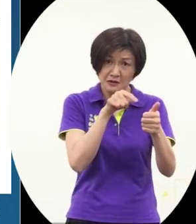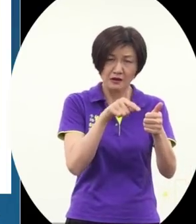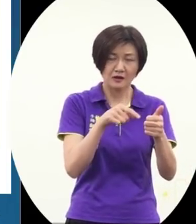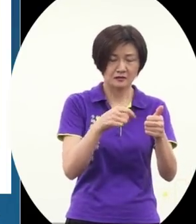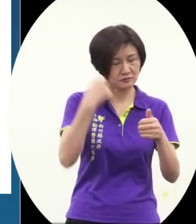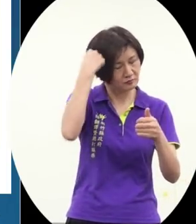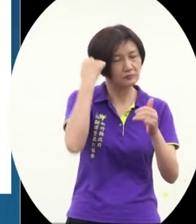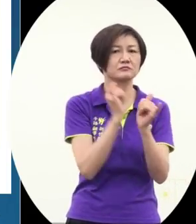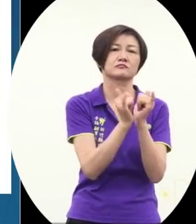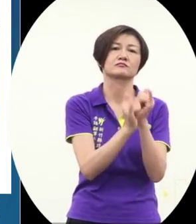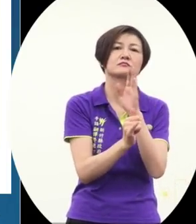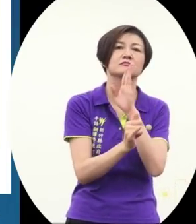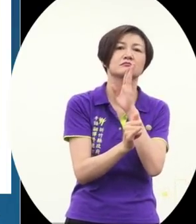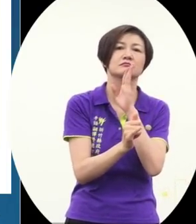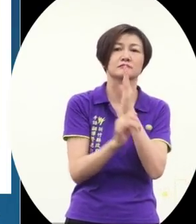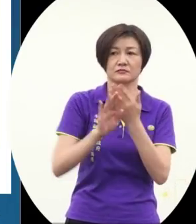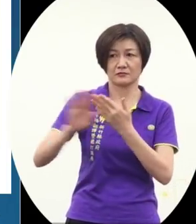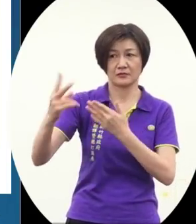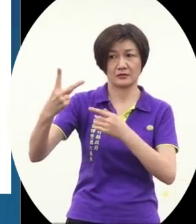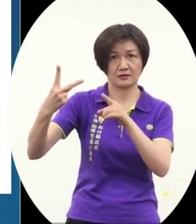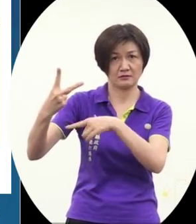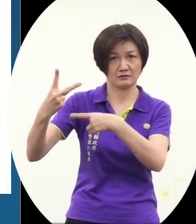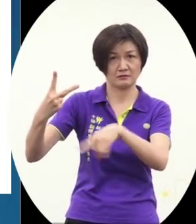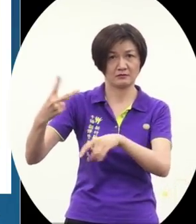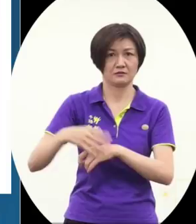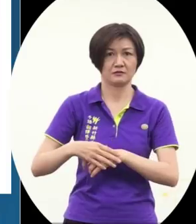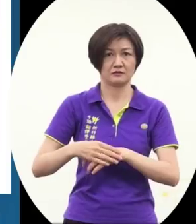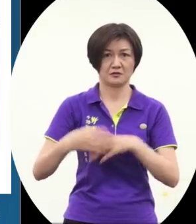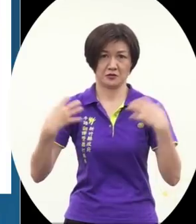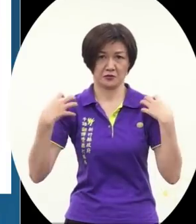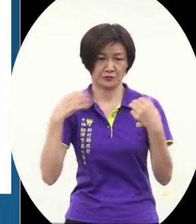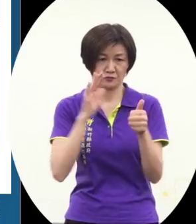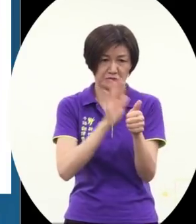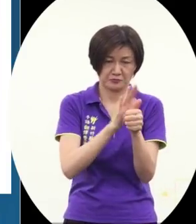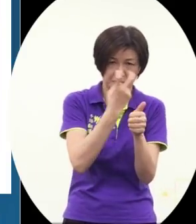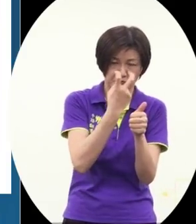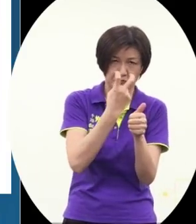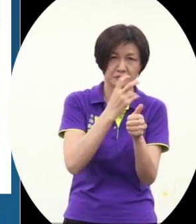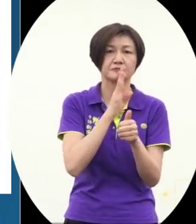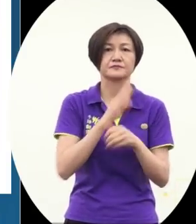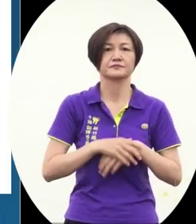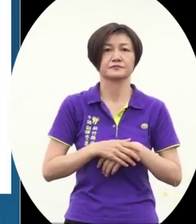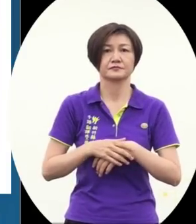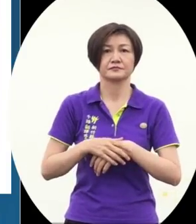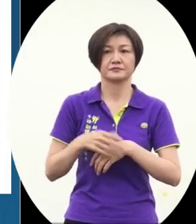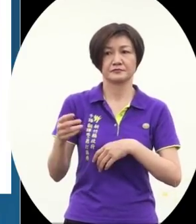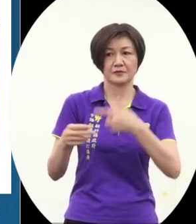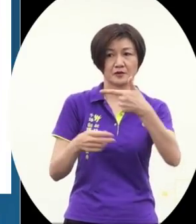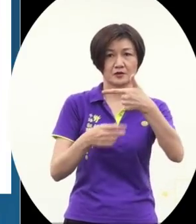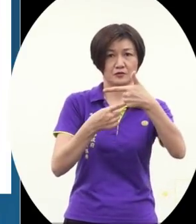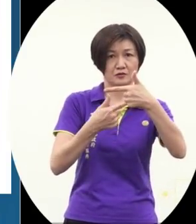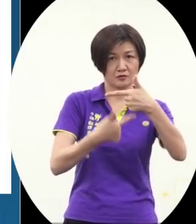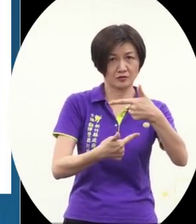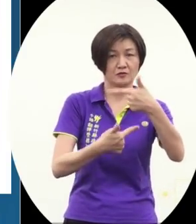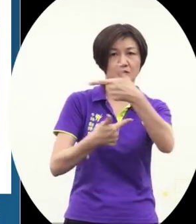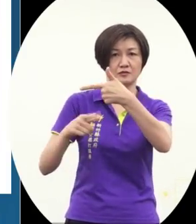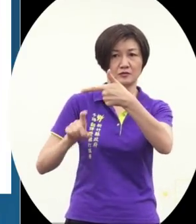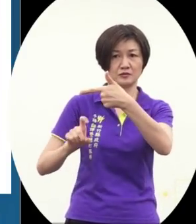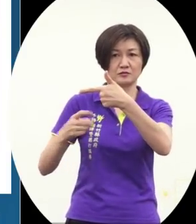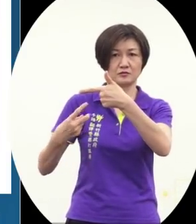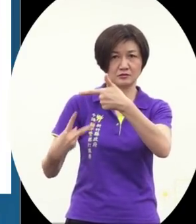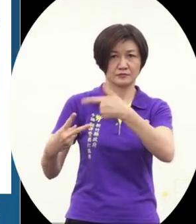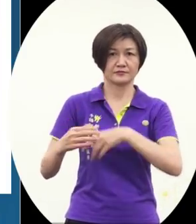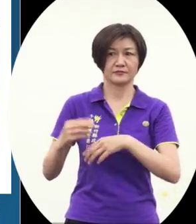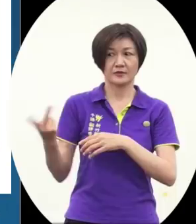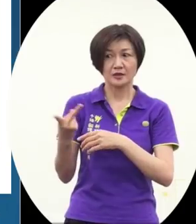民，那另外2个是照护员，他们在6月6号到6月12号，他是